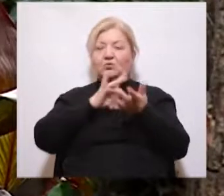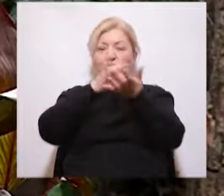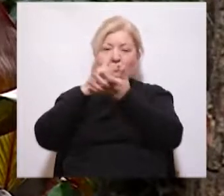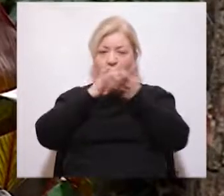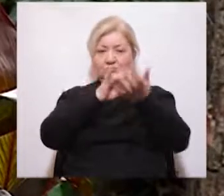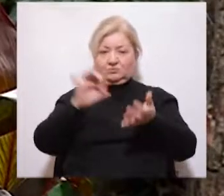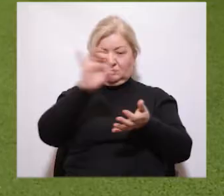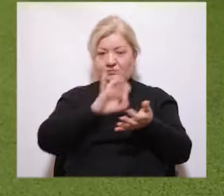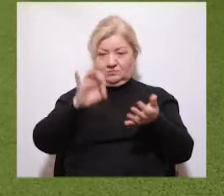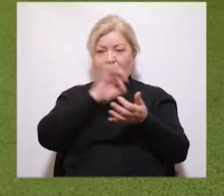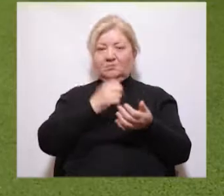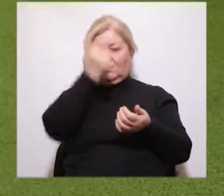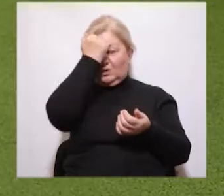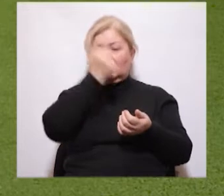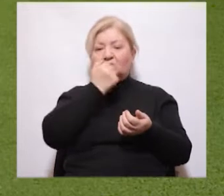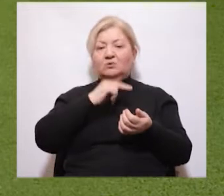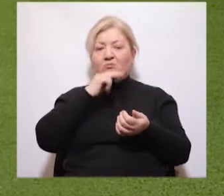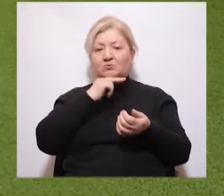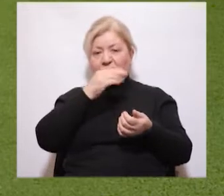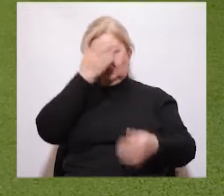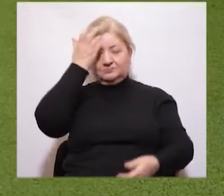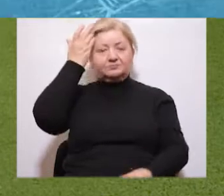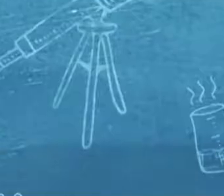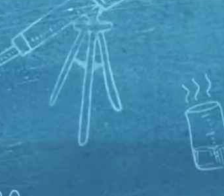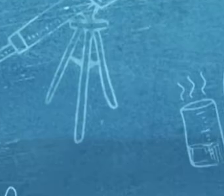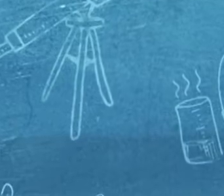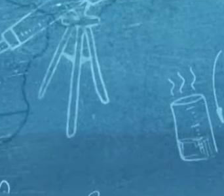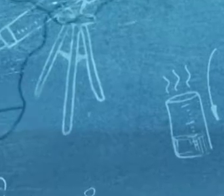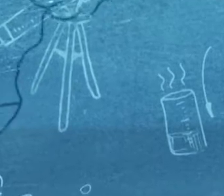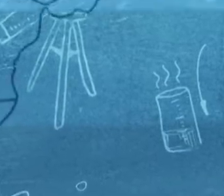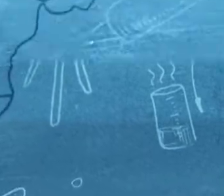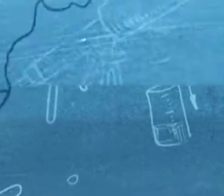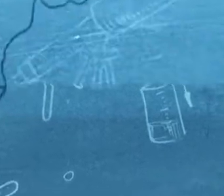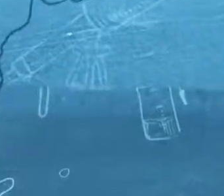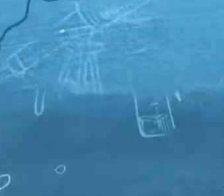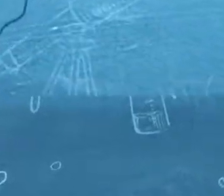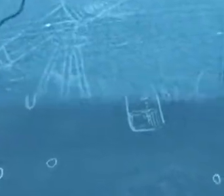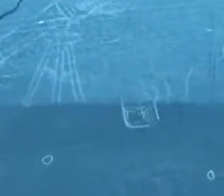და განსაკუთრებით ტურიზმზე. მადლობა ყურადღებისათვის, ნახვამდის.